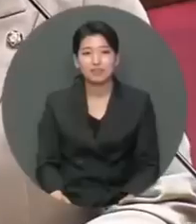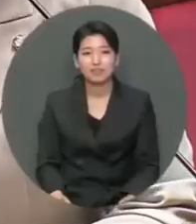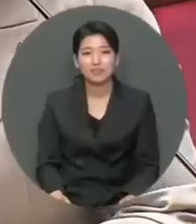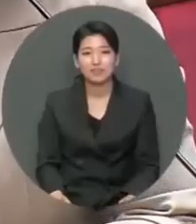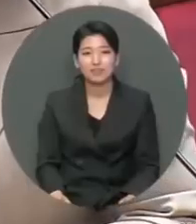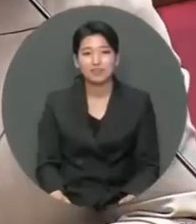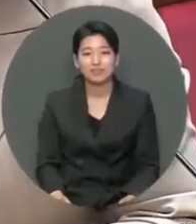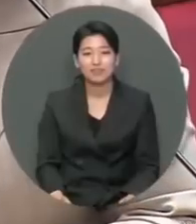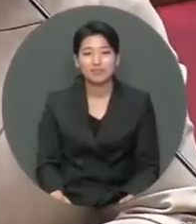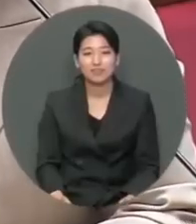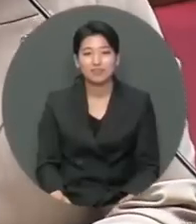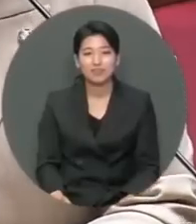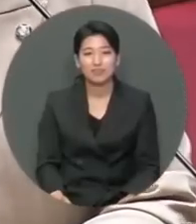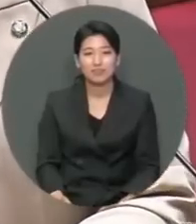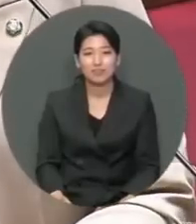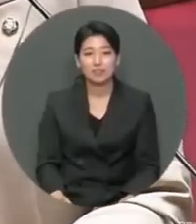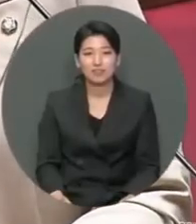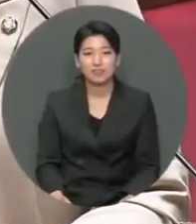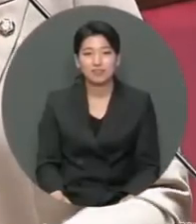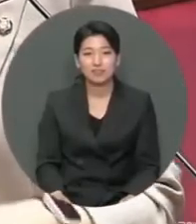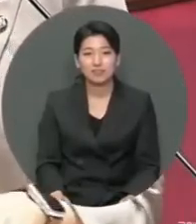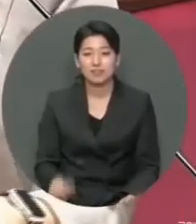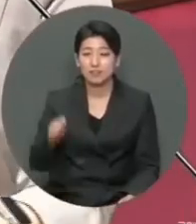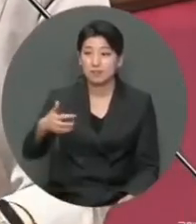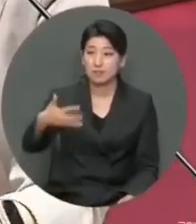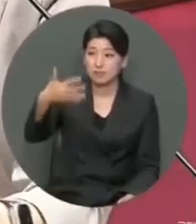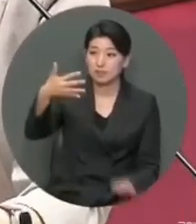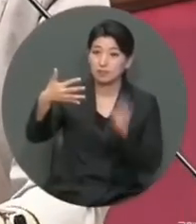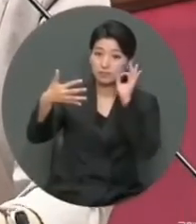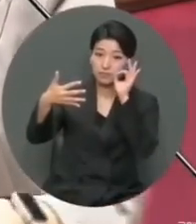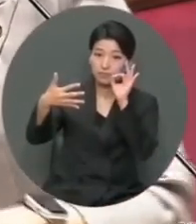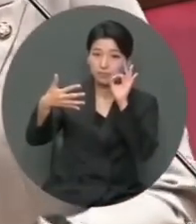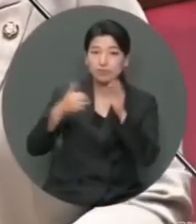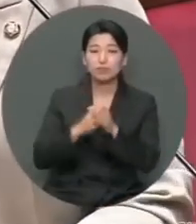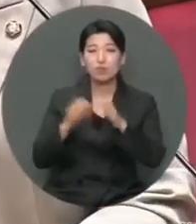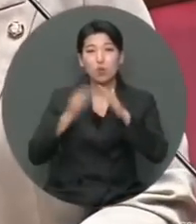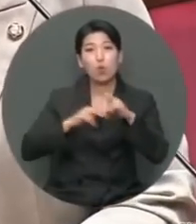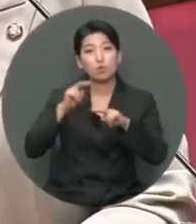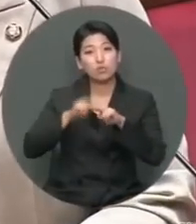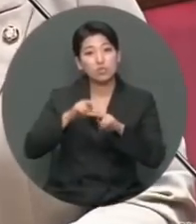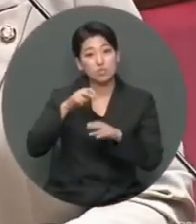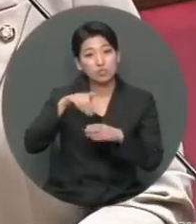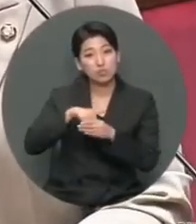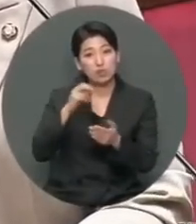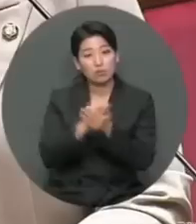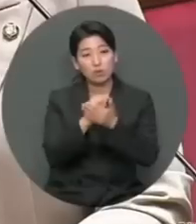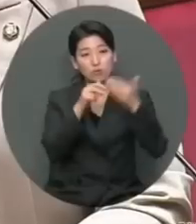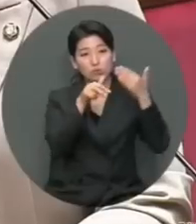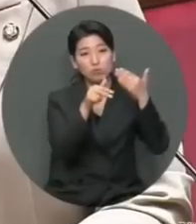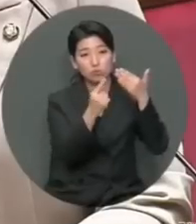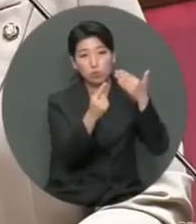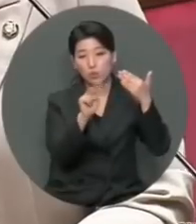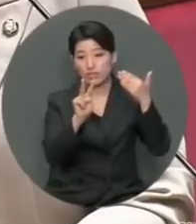네. 슬라이드를 이렇게 보여주시면 공직선거법 구조 2항을